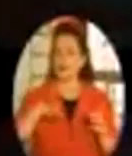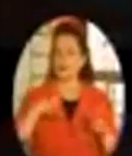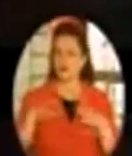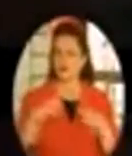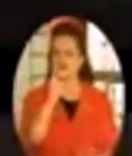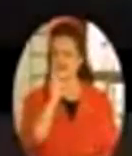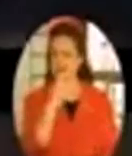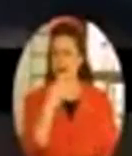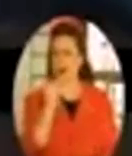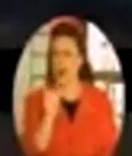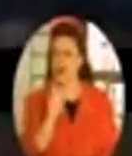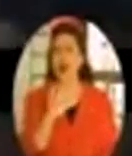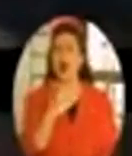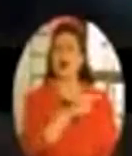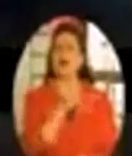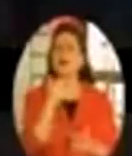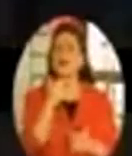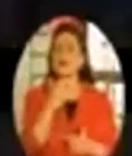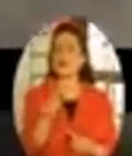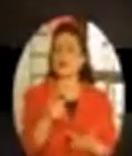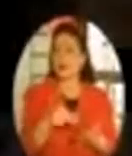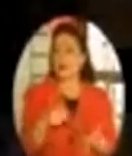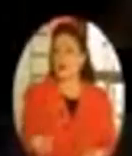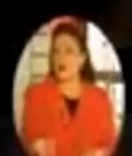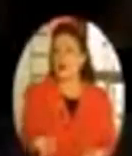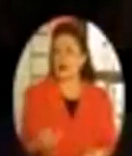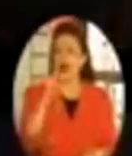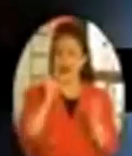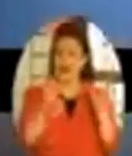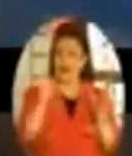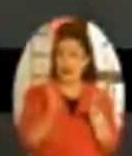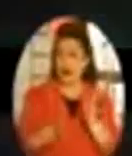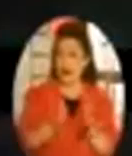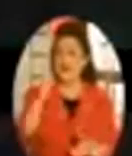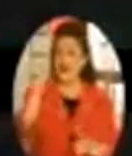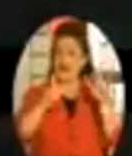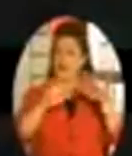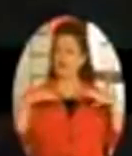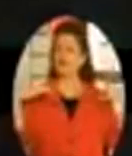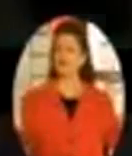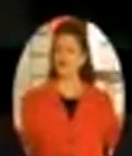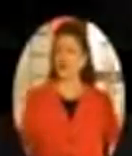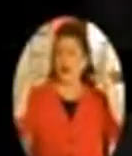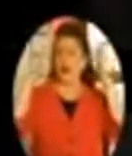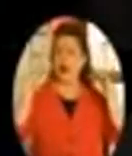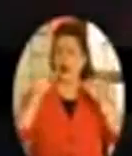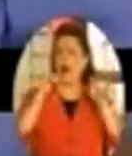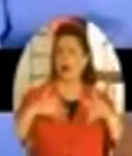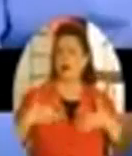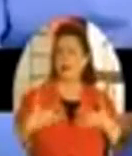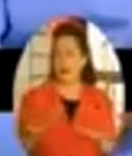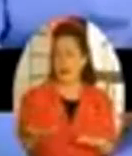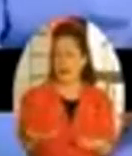זאת, איך אתה מסביר לעצמך את התמונות האלה? מילא האנשים שמקים, אבל ההמון שמקיף אותם ומריע. כן, קודם כל צריך